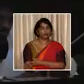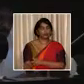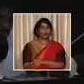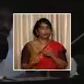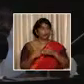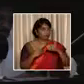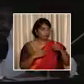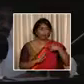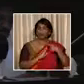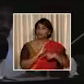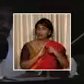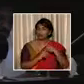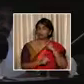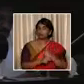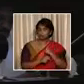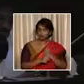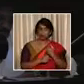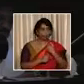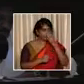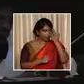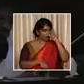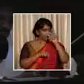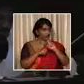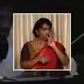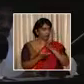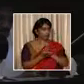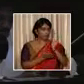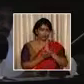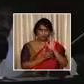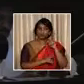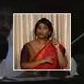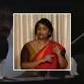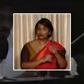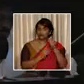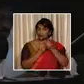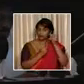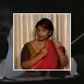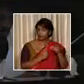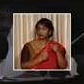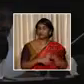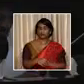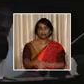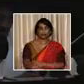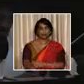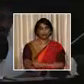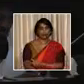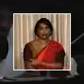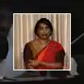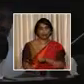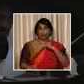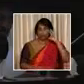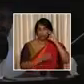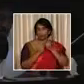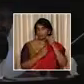காப்பாற்றவில்லை, அவர்கள் அந்த காப்பாற்றுகின்ற மனநிலைக்கு அவர்கள் வரவும் இல்லை, அந்த செயல்பாடுகளை மேற்கொள்ளவில்லை என்பதைத்தான் இந்த விடயங்கள்